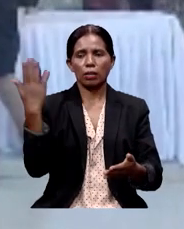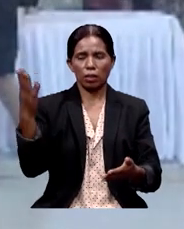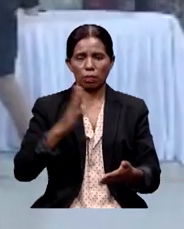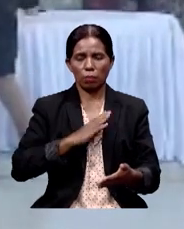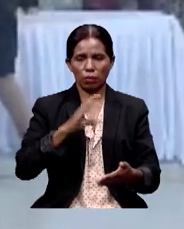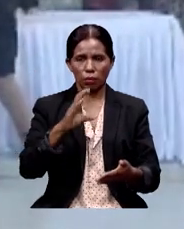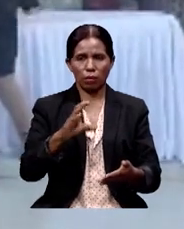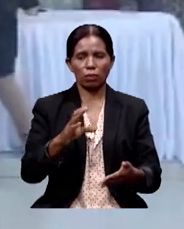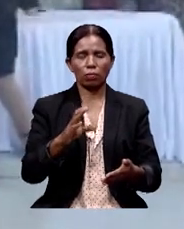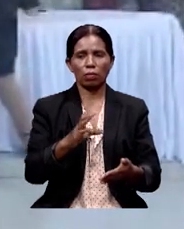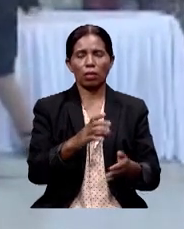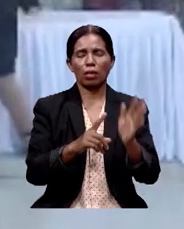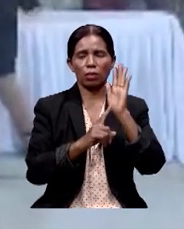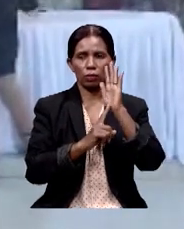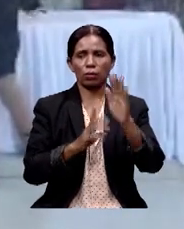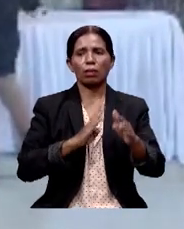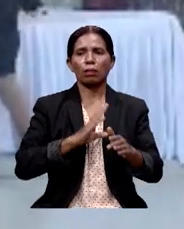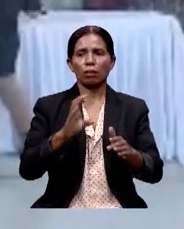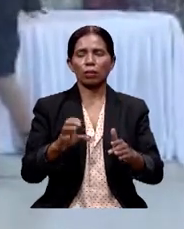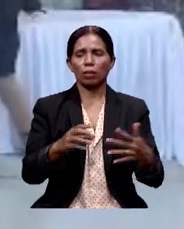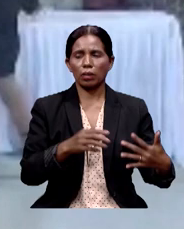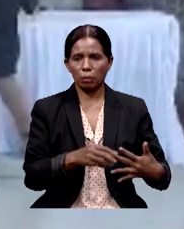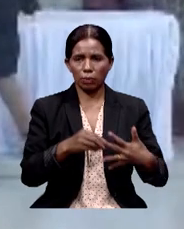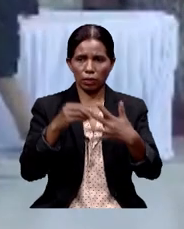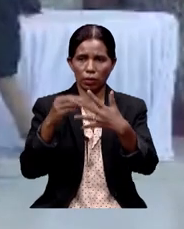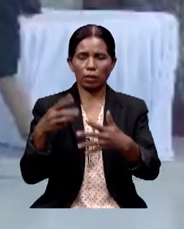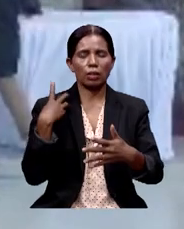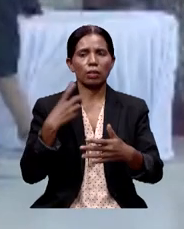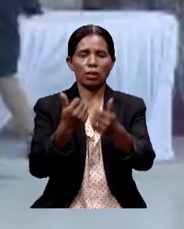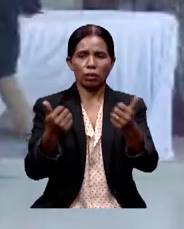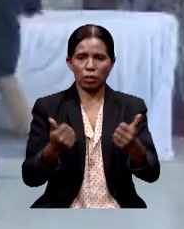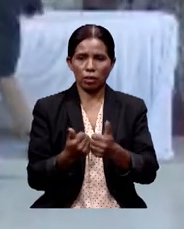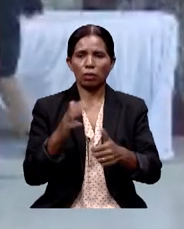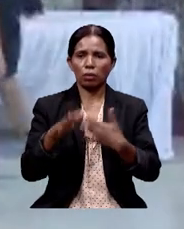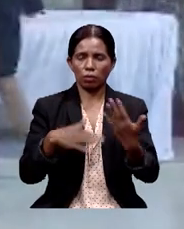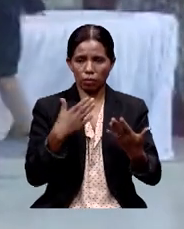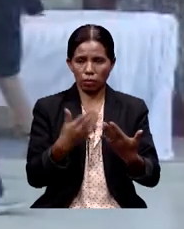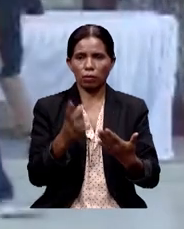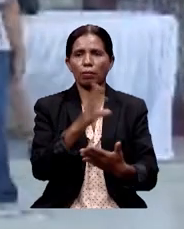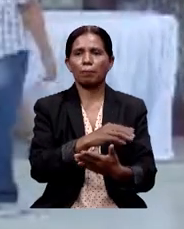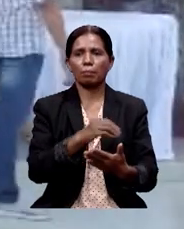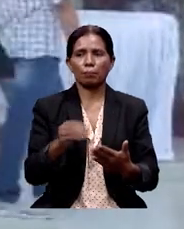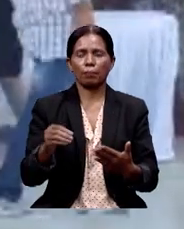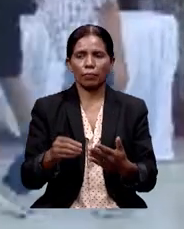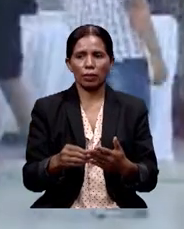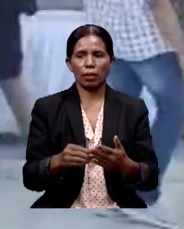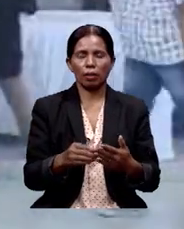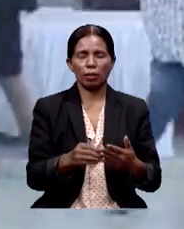undar bau kau wan aturu mai bau kau liliu baik tenia autoridad di sira di dunia naik ulung